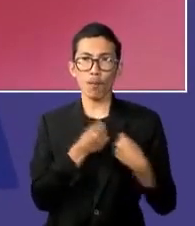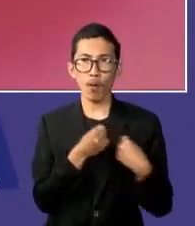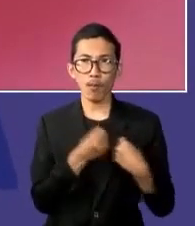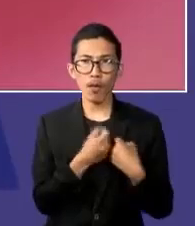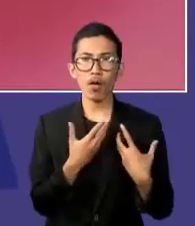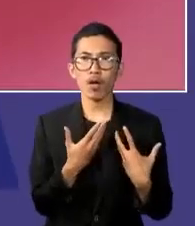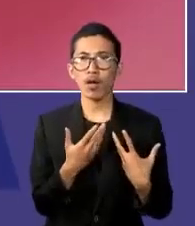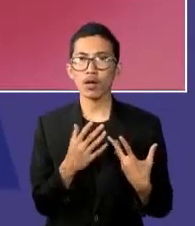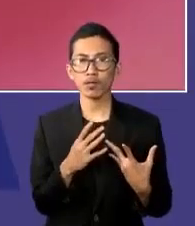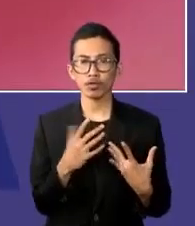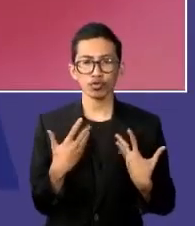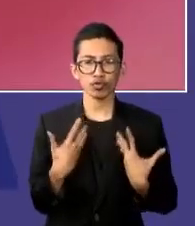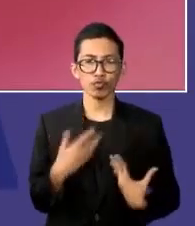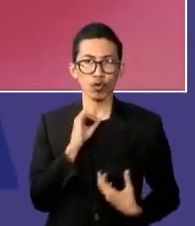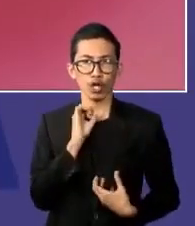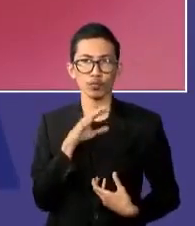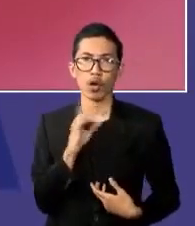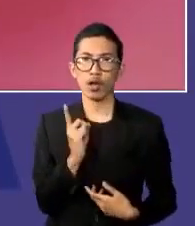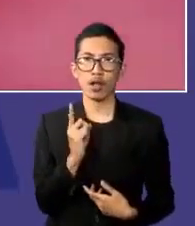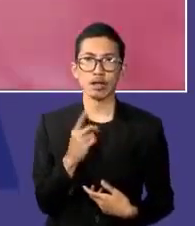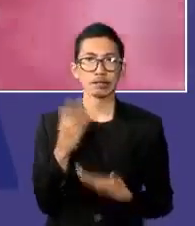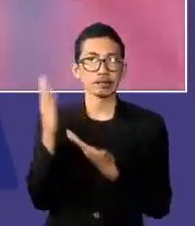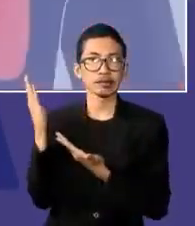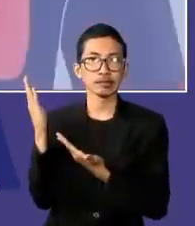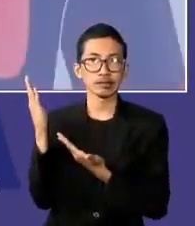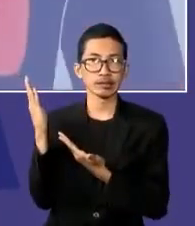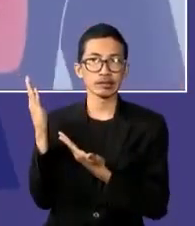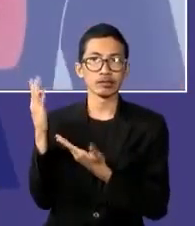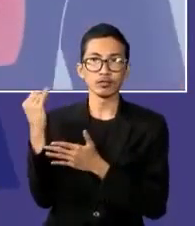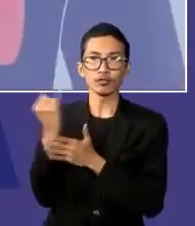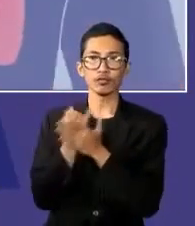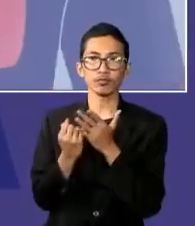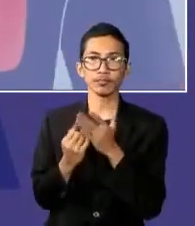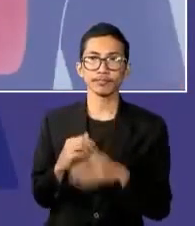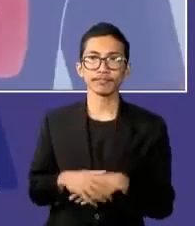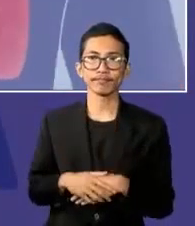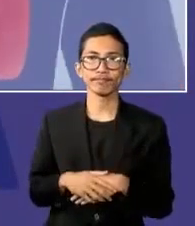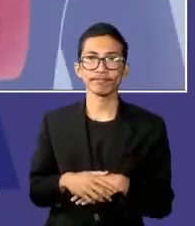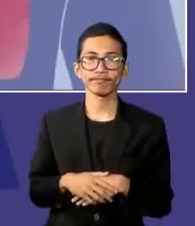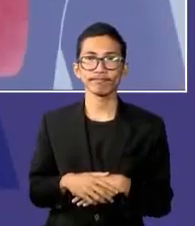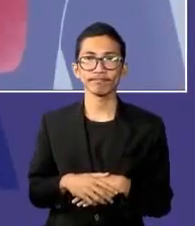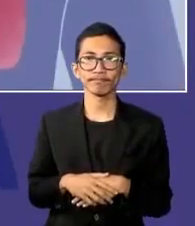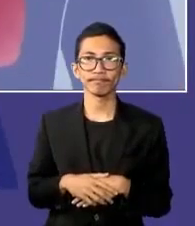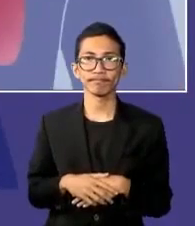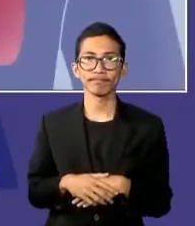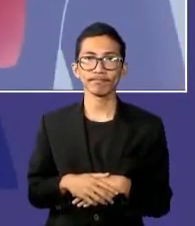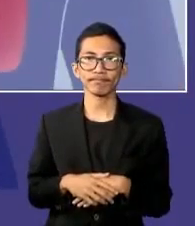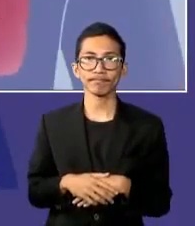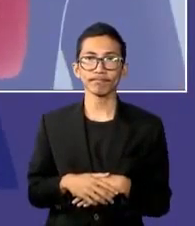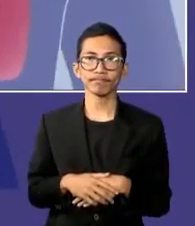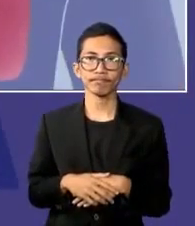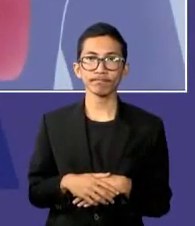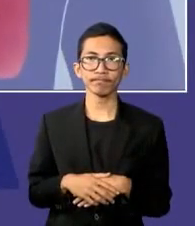berbagai respon tubuh He ini seperti yang ditampilkan pada bisa terlihat pada gambar di situ bahwa nanti reseptornya eh